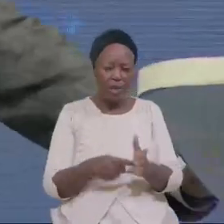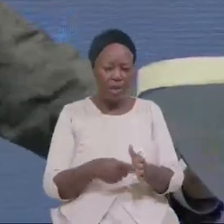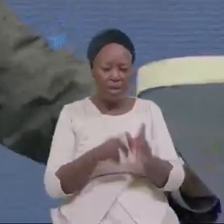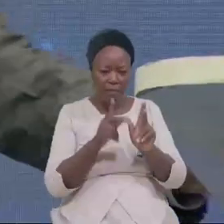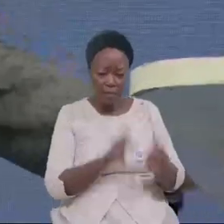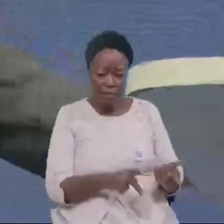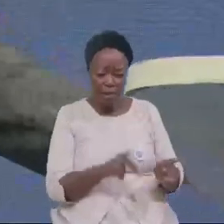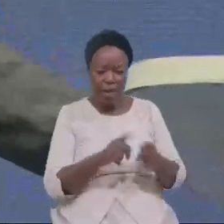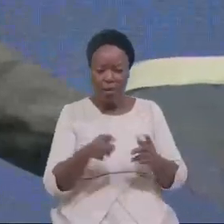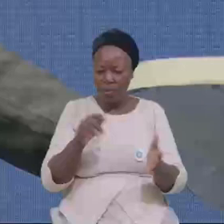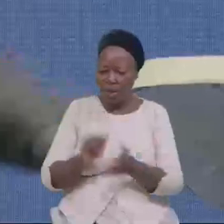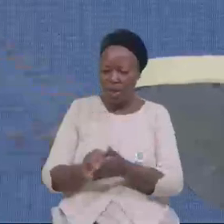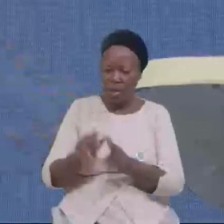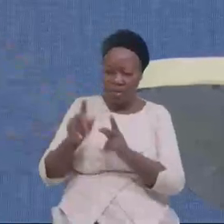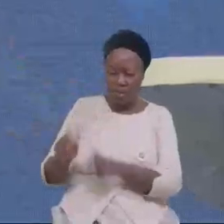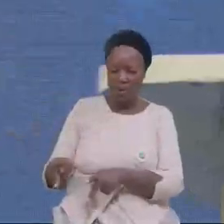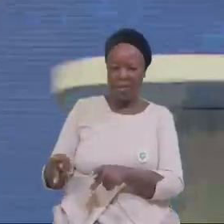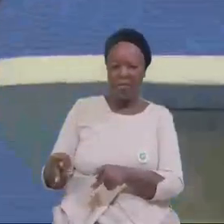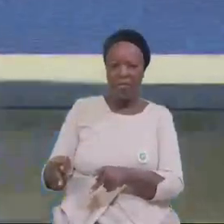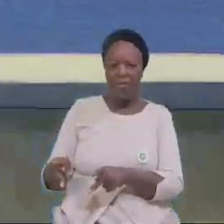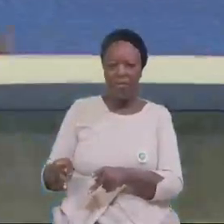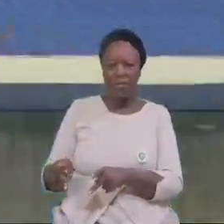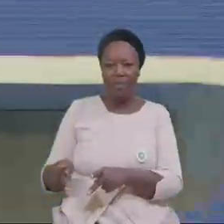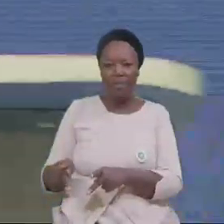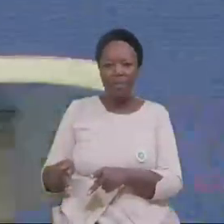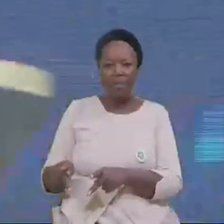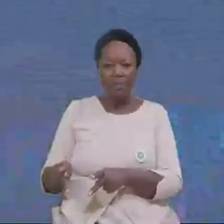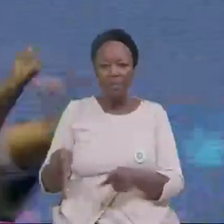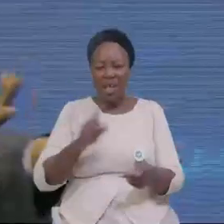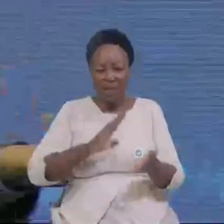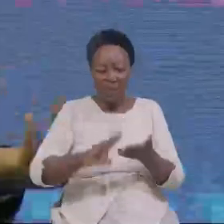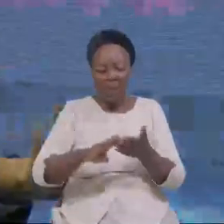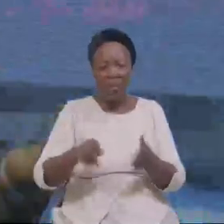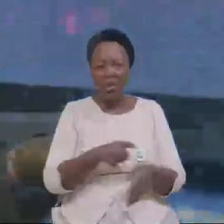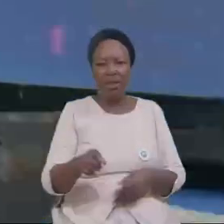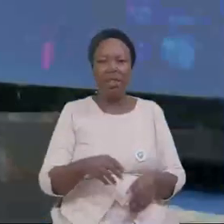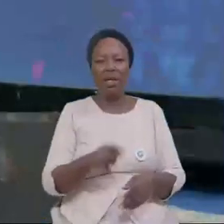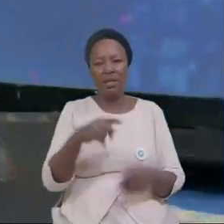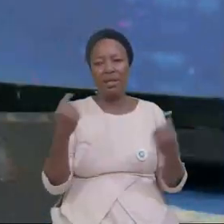personne à telle autre personne. Pardonnant leur péché par la foi.